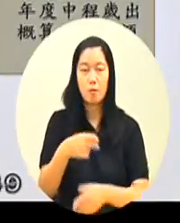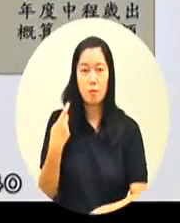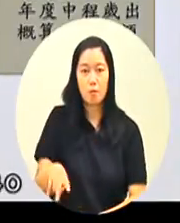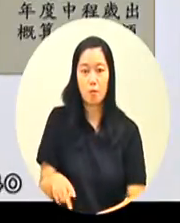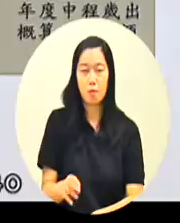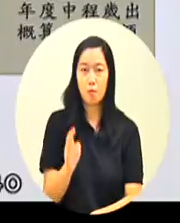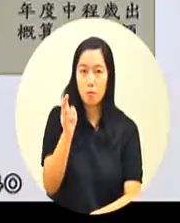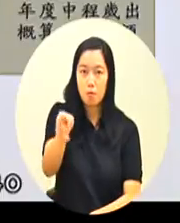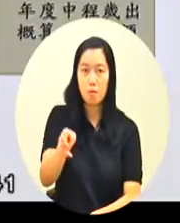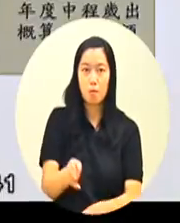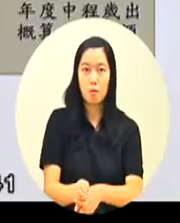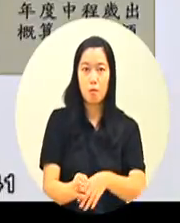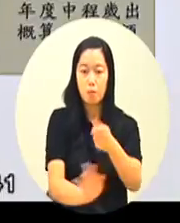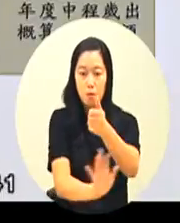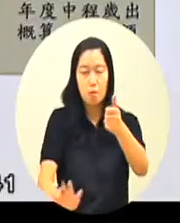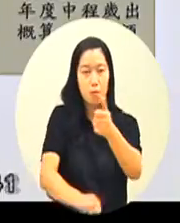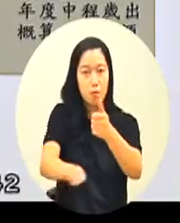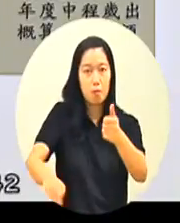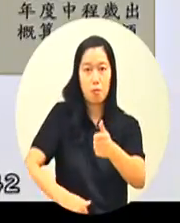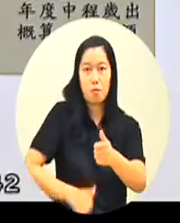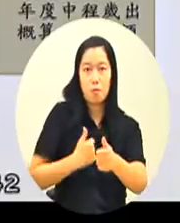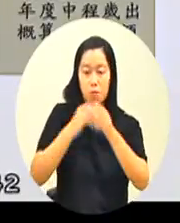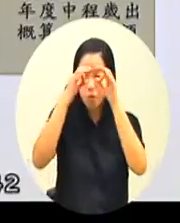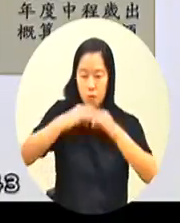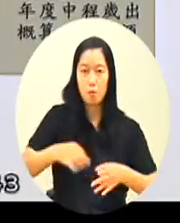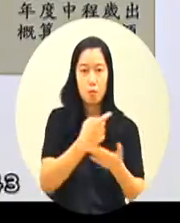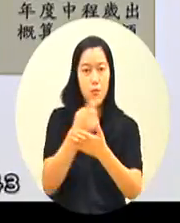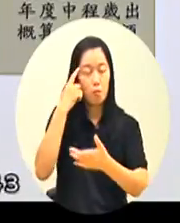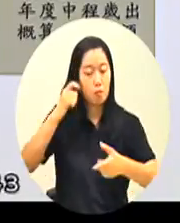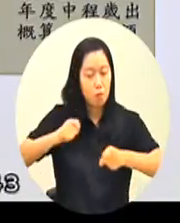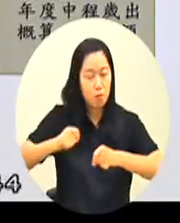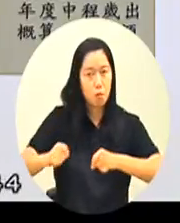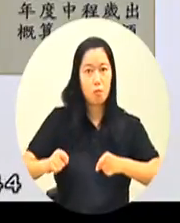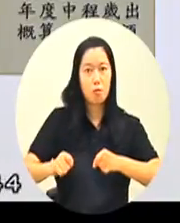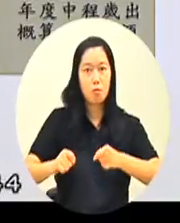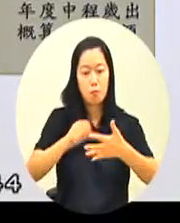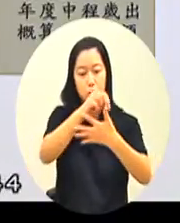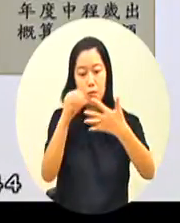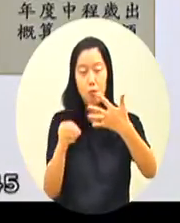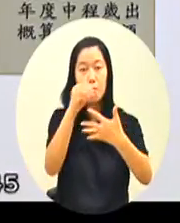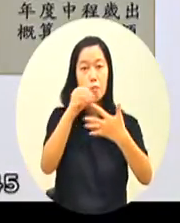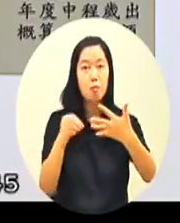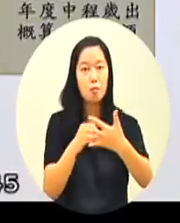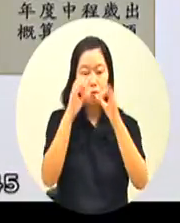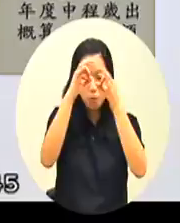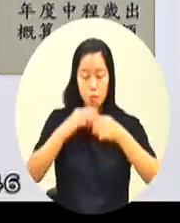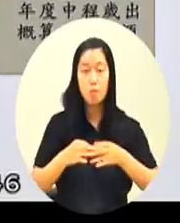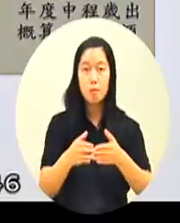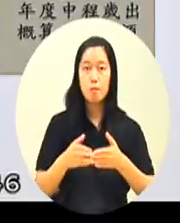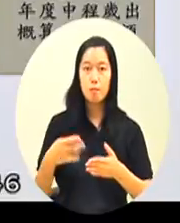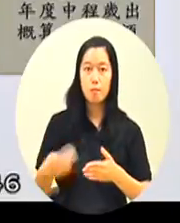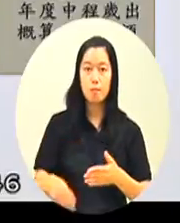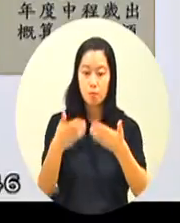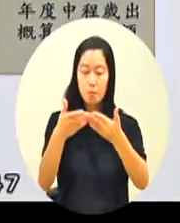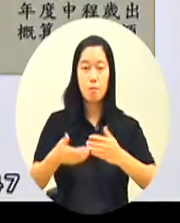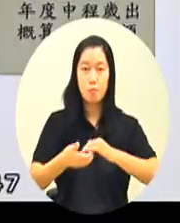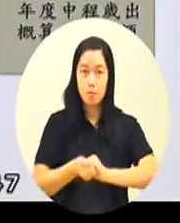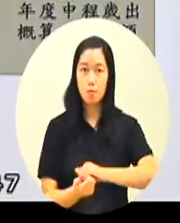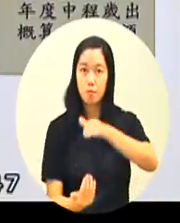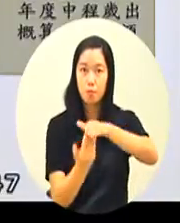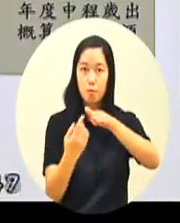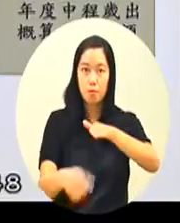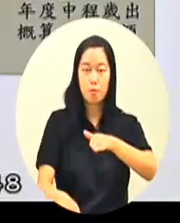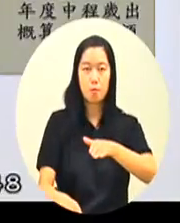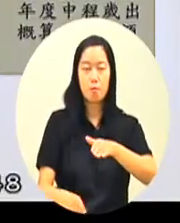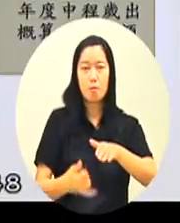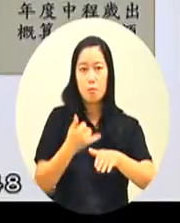各机关确实检讨各项计划项目的优先顺序跟效益，并在核定的上限内优先编